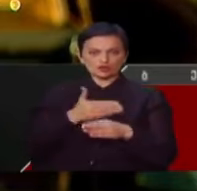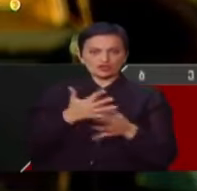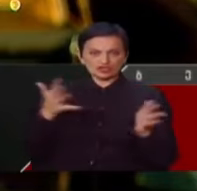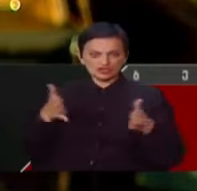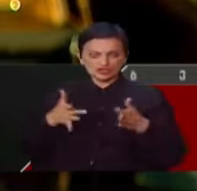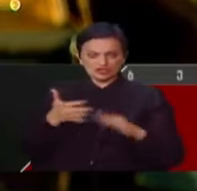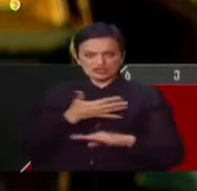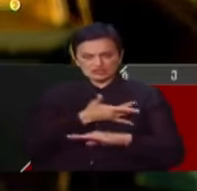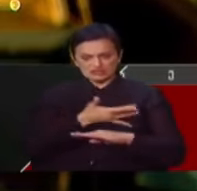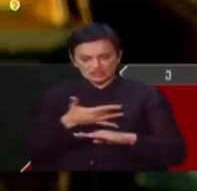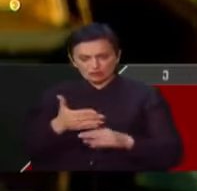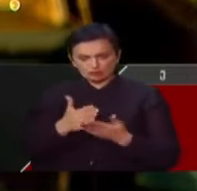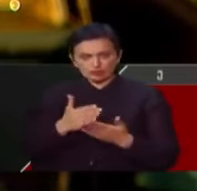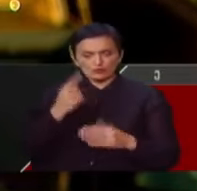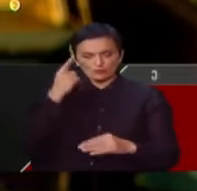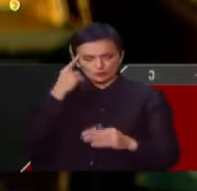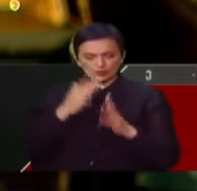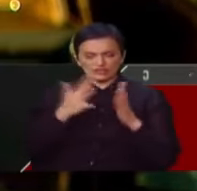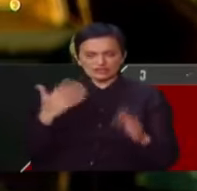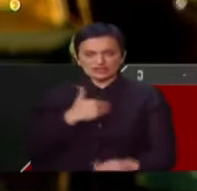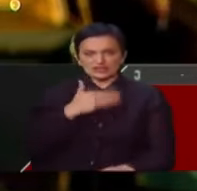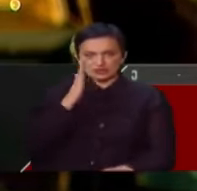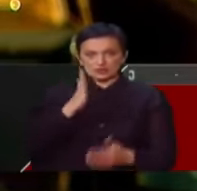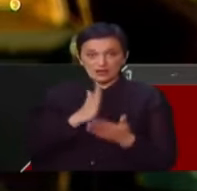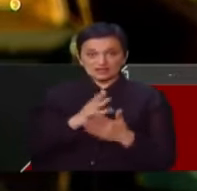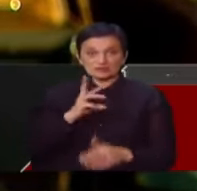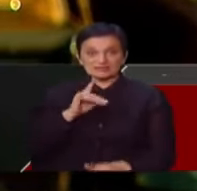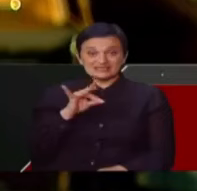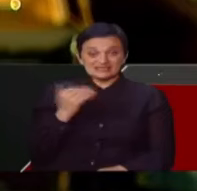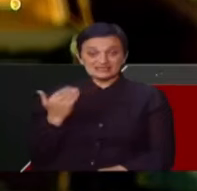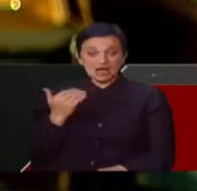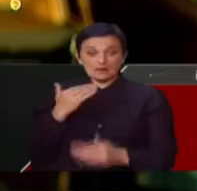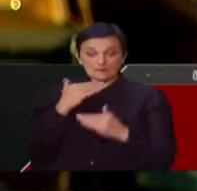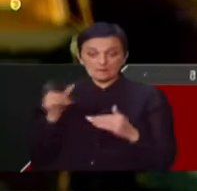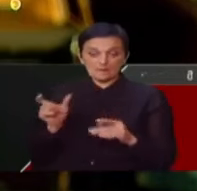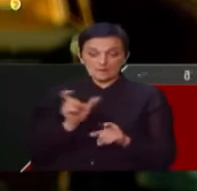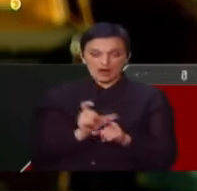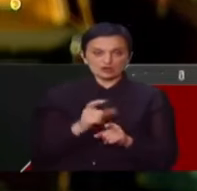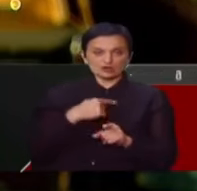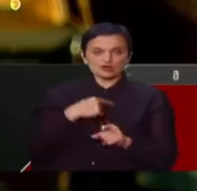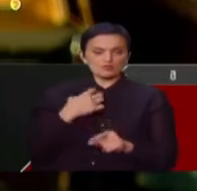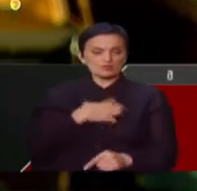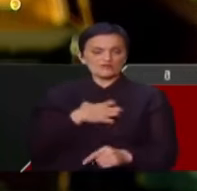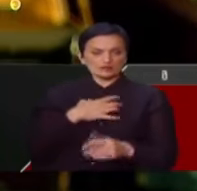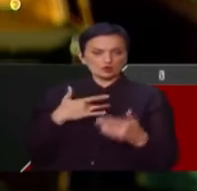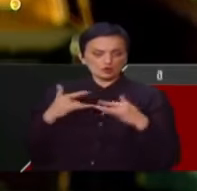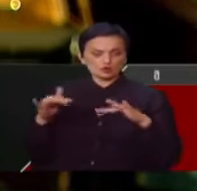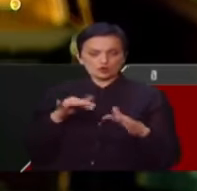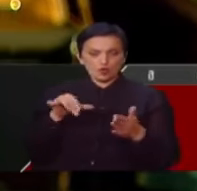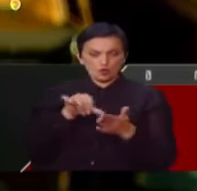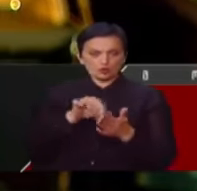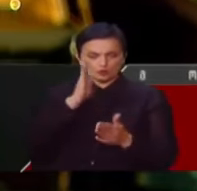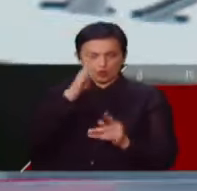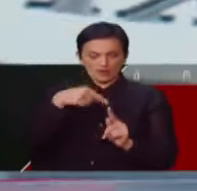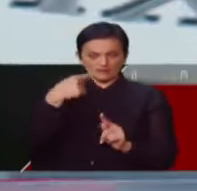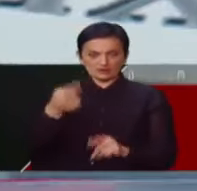გამოვიარე და მე ვფიქრობ და ძალიან დიდი იმედი მაქვს, რომ მზიას პარტია ჩემს რეპერტუარში ძალიან მნიშვნელოვან როლს დაიკავებს